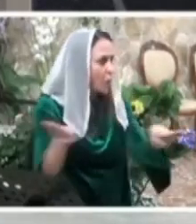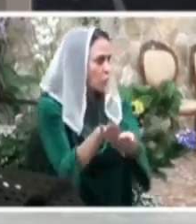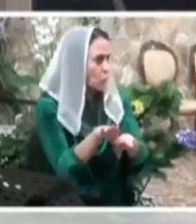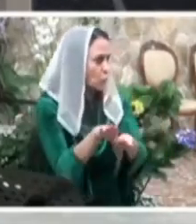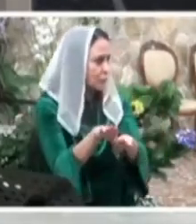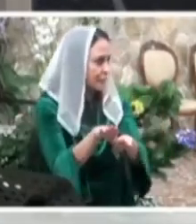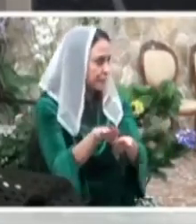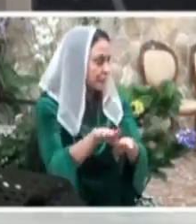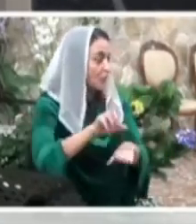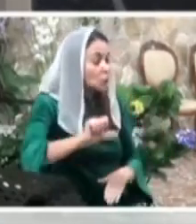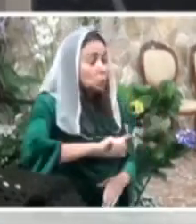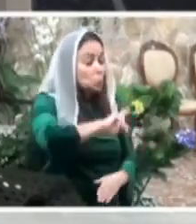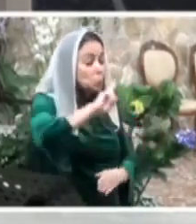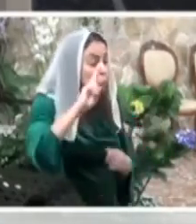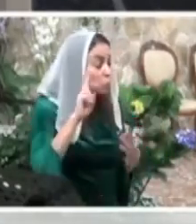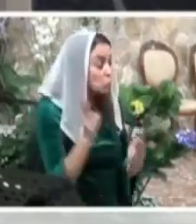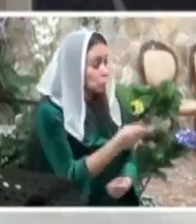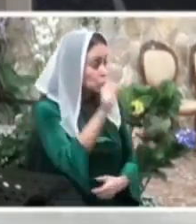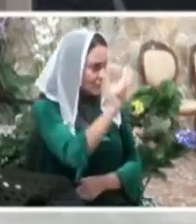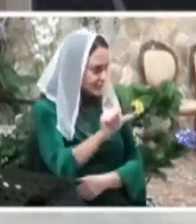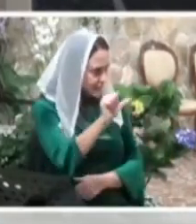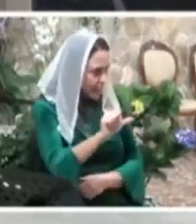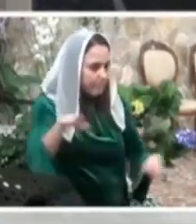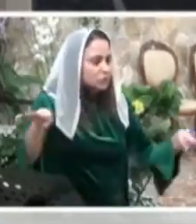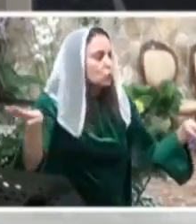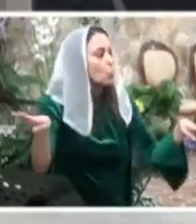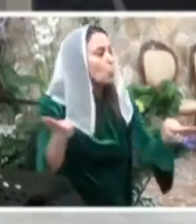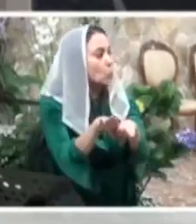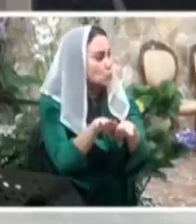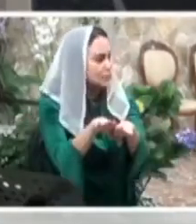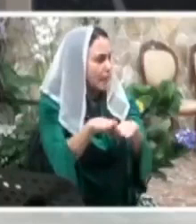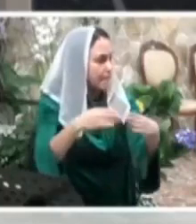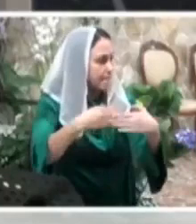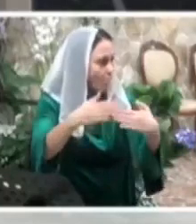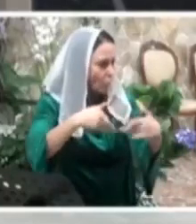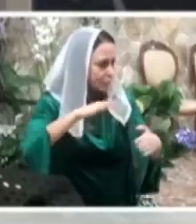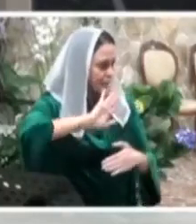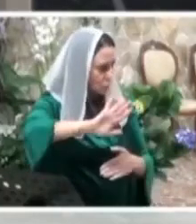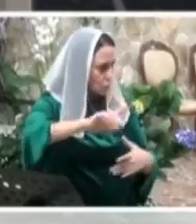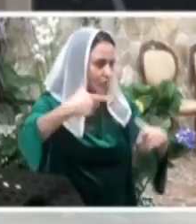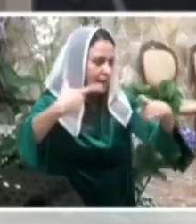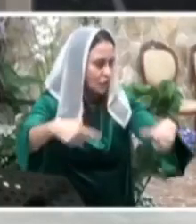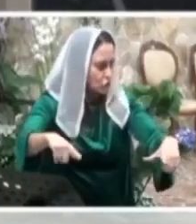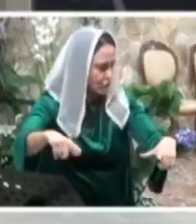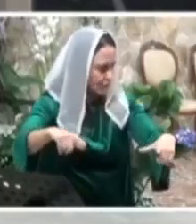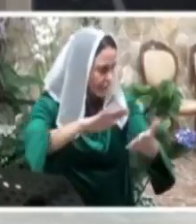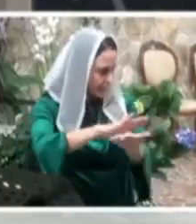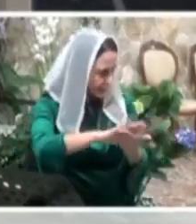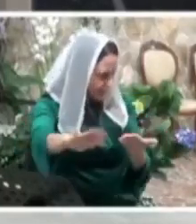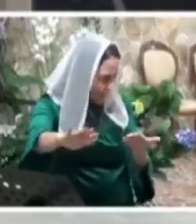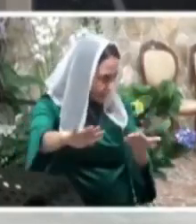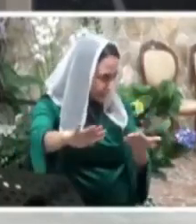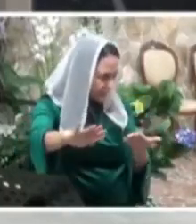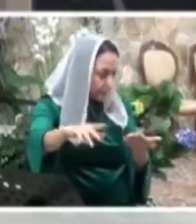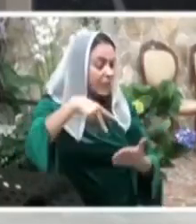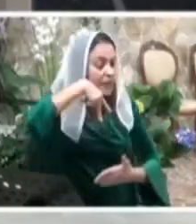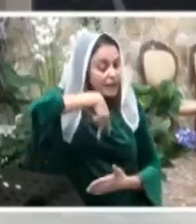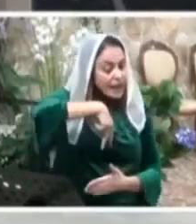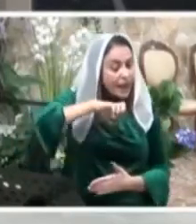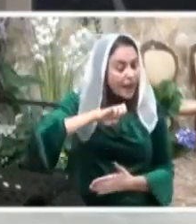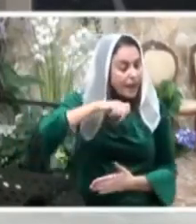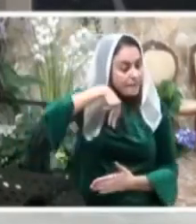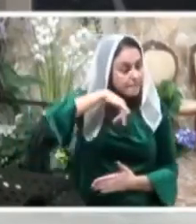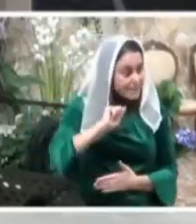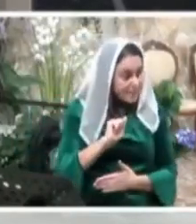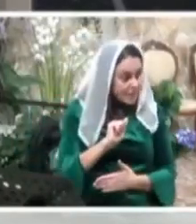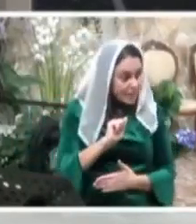alla conclusione del sabato. Ora, da questo gesto di Neemia, da